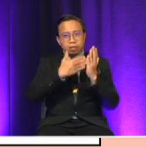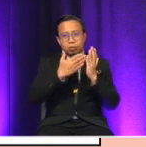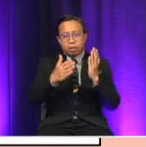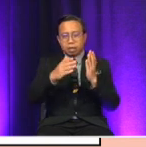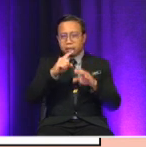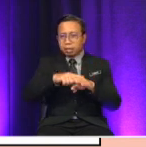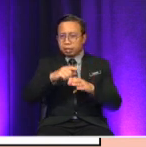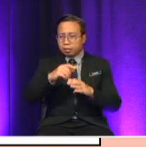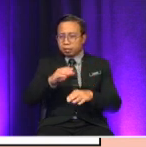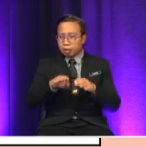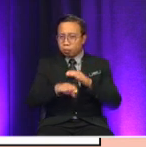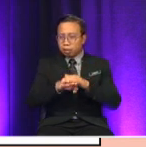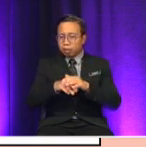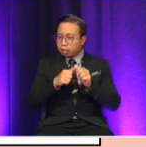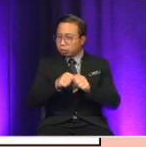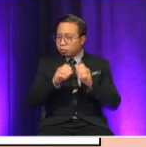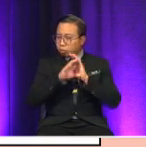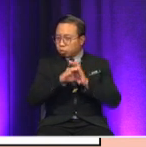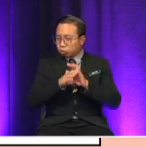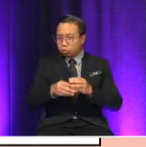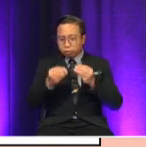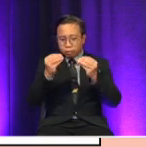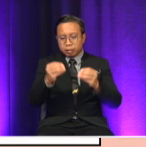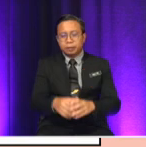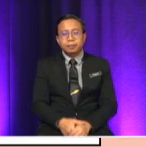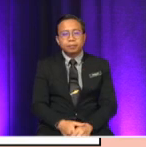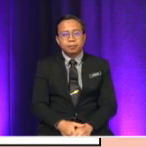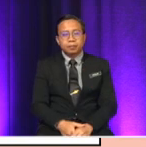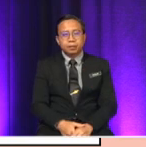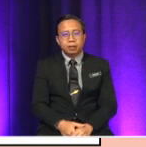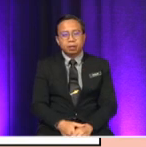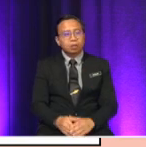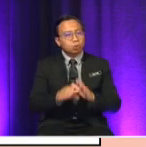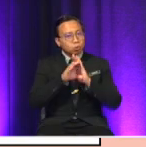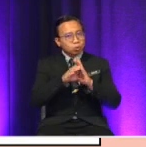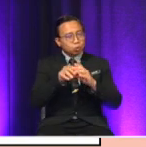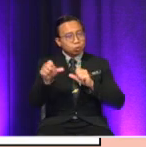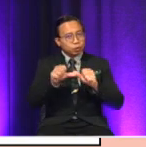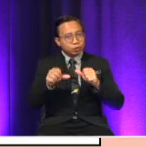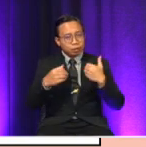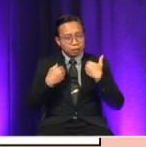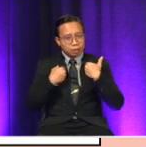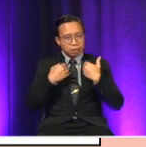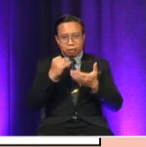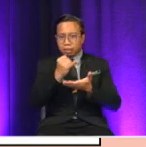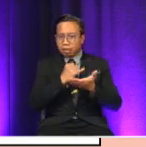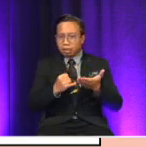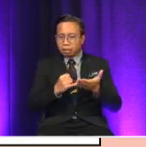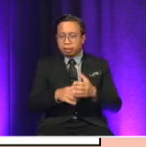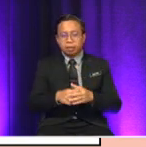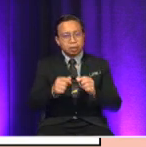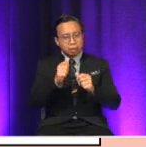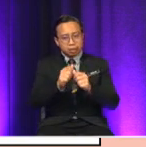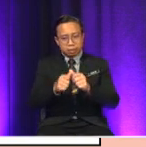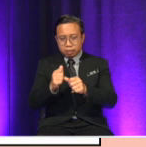berdasarkan contoh aktiviti yang diberikan. Baik, diberikan kepada kamu contoh aktiviti ada melakar, ada merenjis,